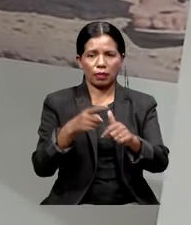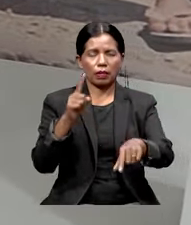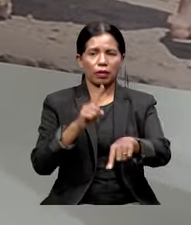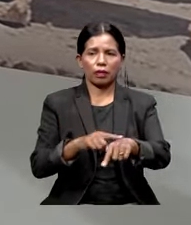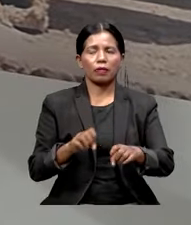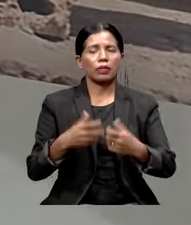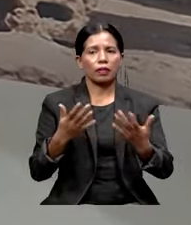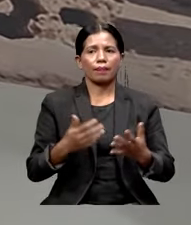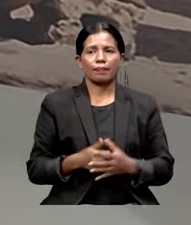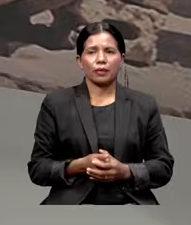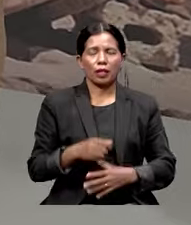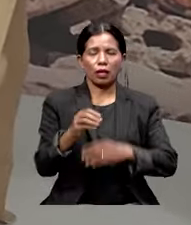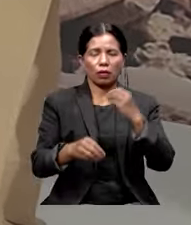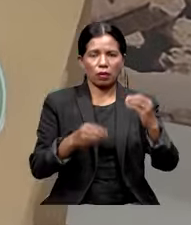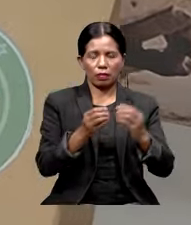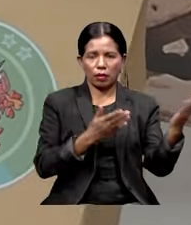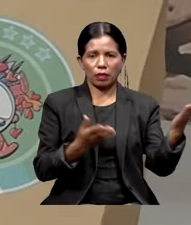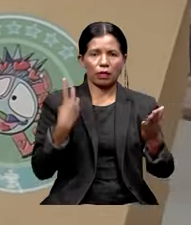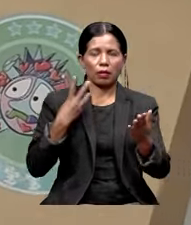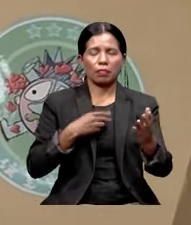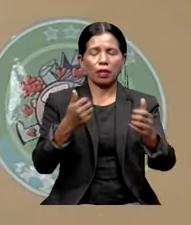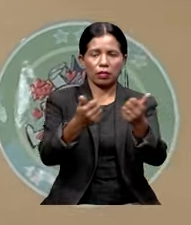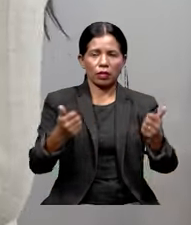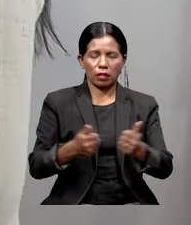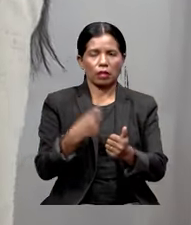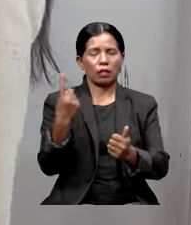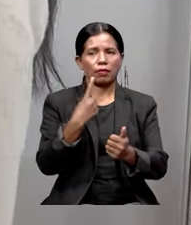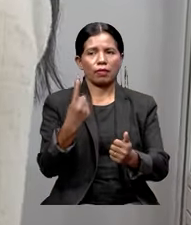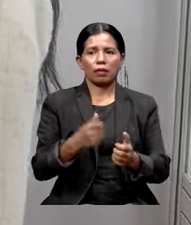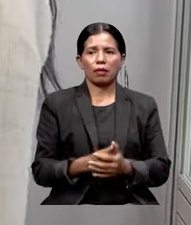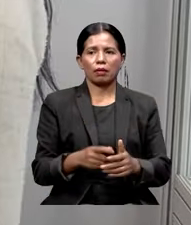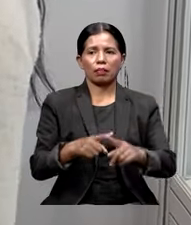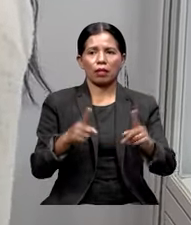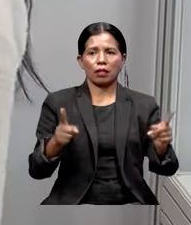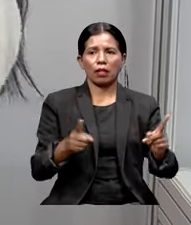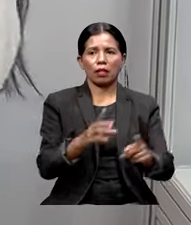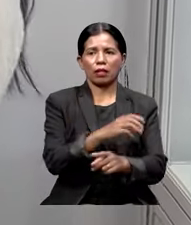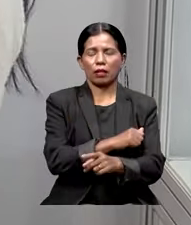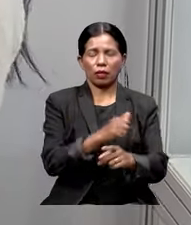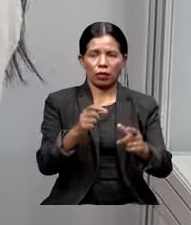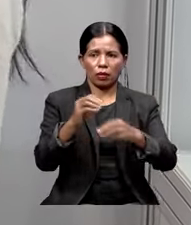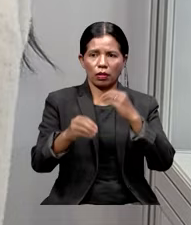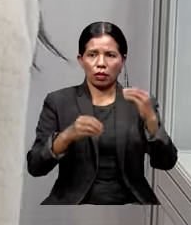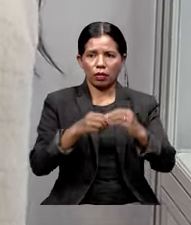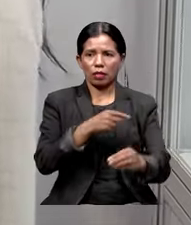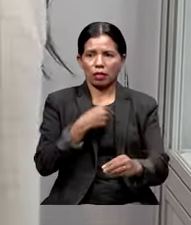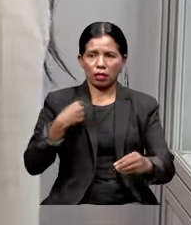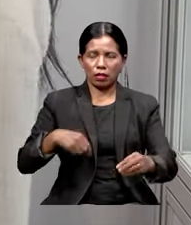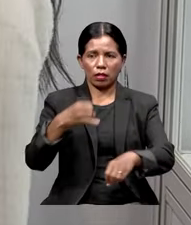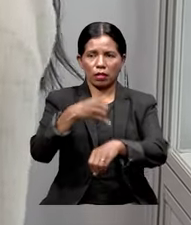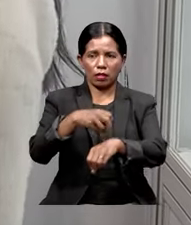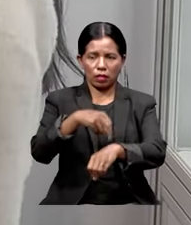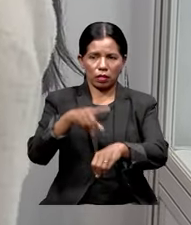bisa. Kono ba expo, ame asosiasi sempre tuir kagadet. Maybe kono ba es China